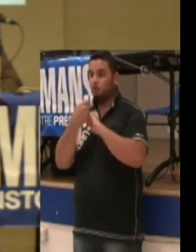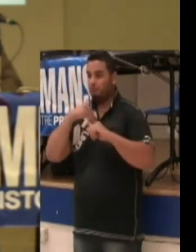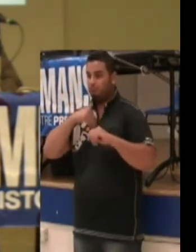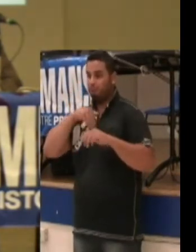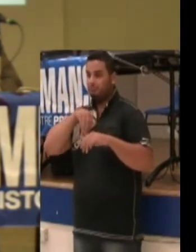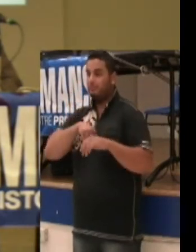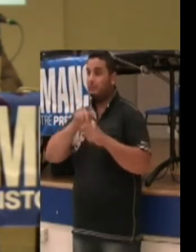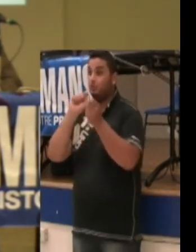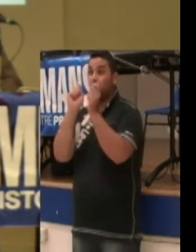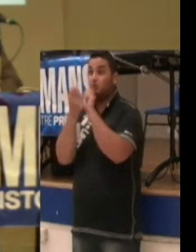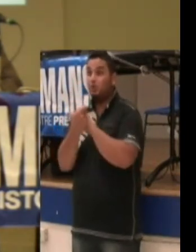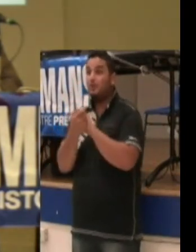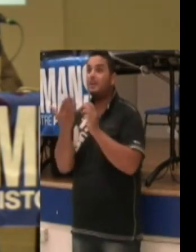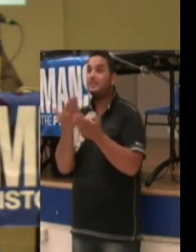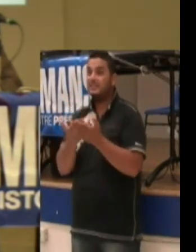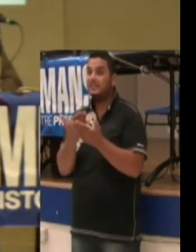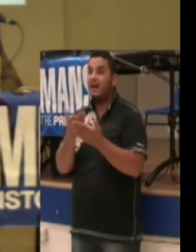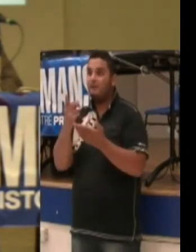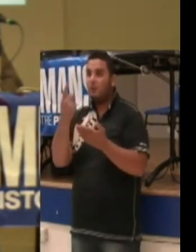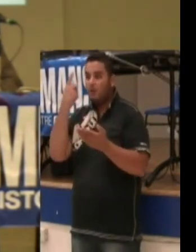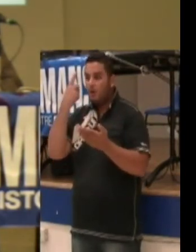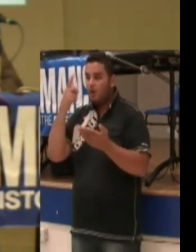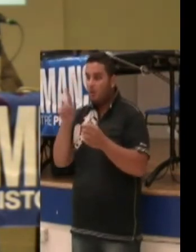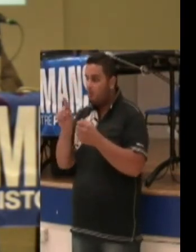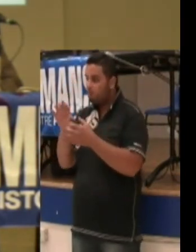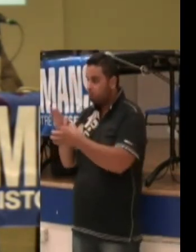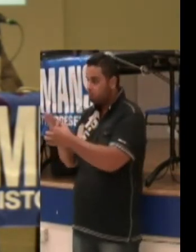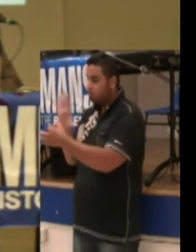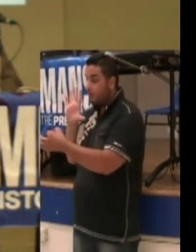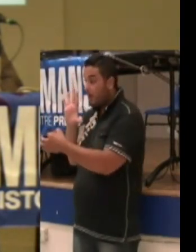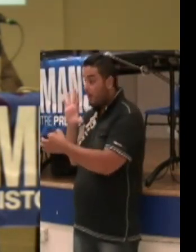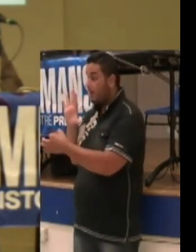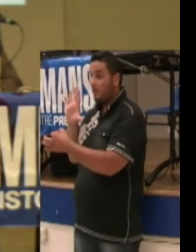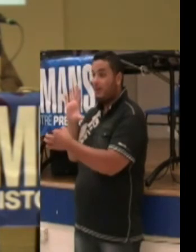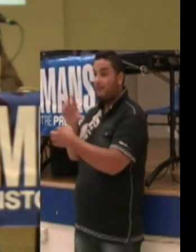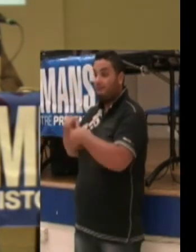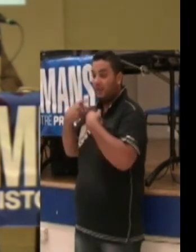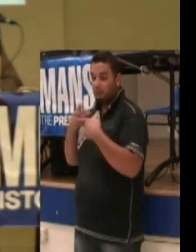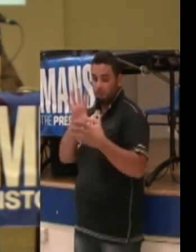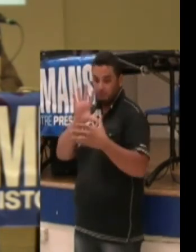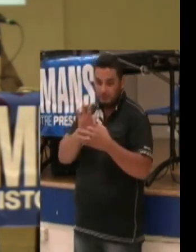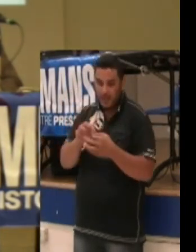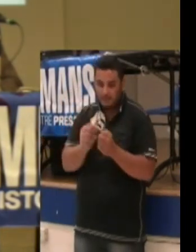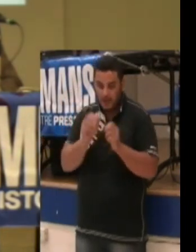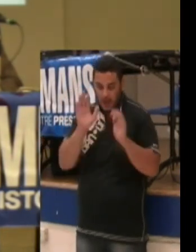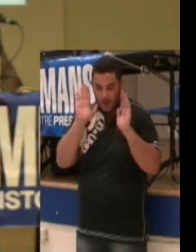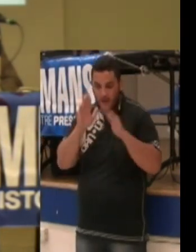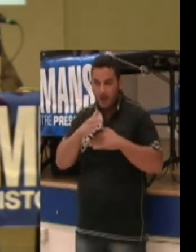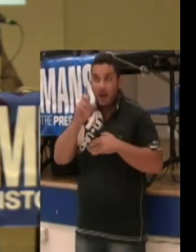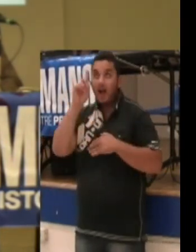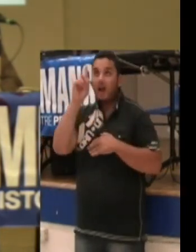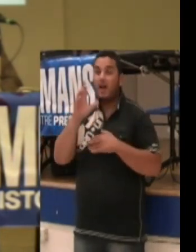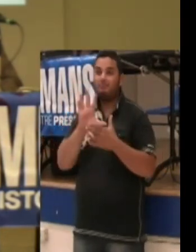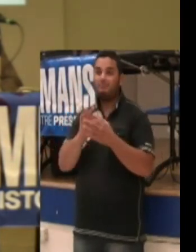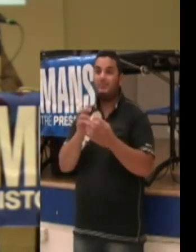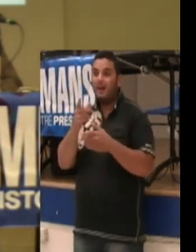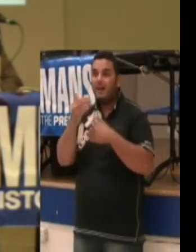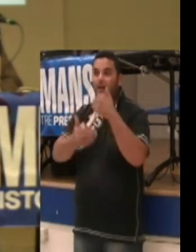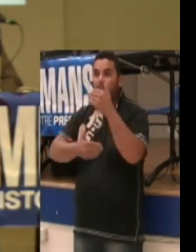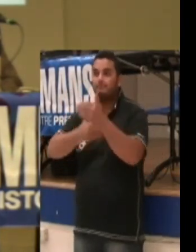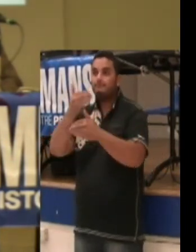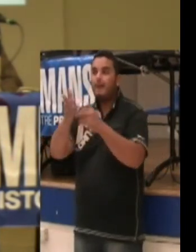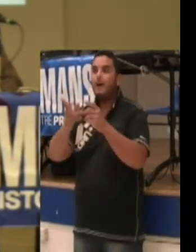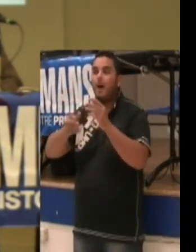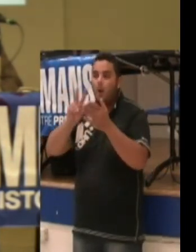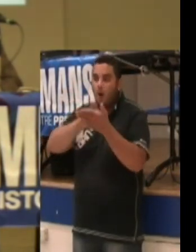dans le cheminement, et pour pouvoir se réformer et pas repartir en arrière. C'est pour ça qu'on avait fait un cycle de formation autour des